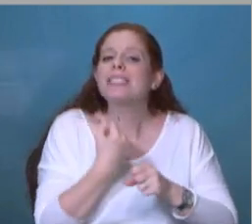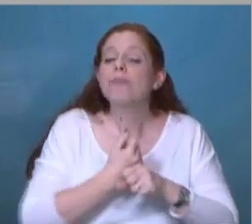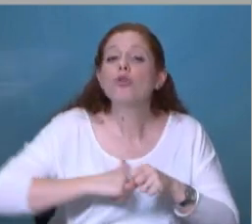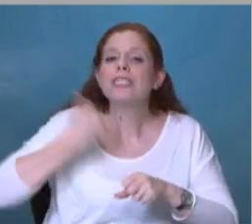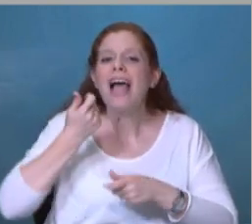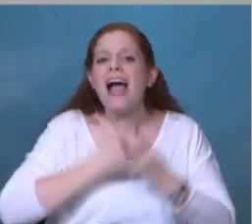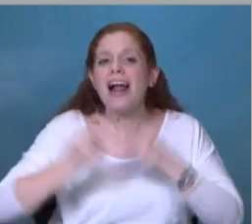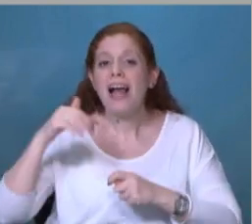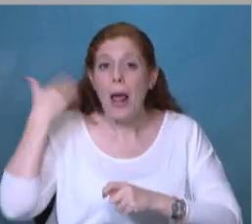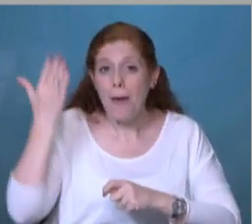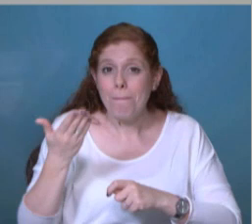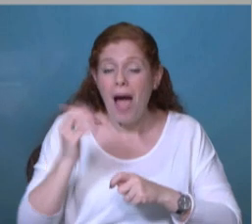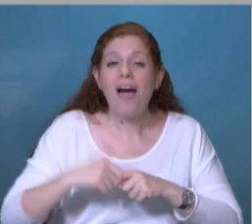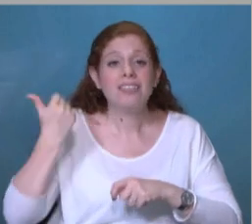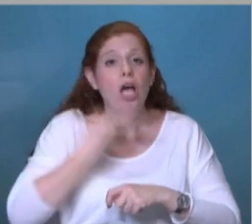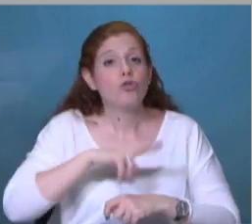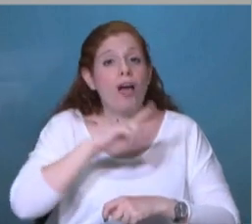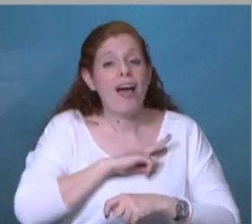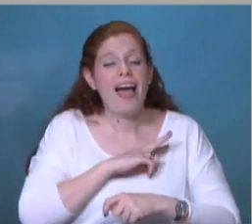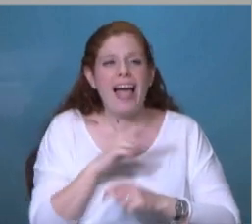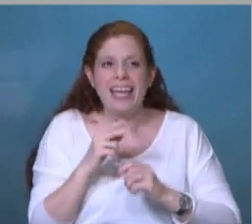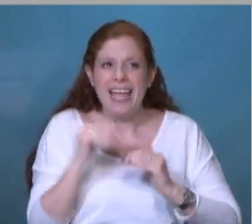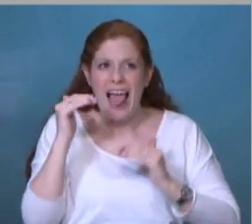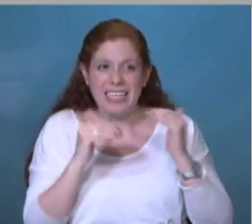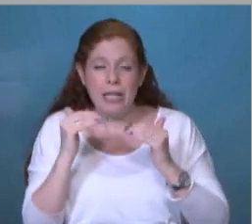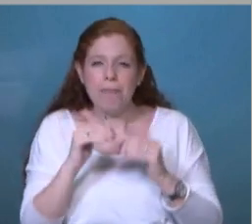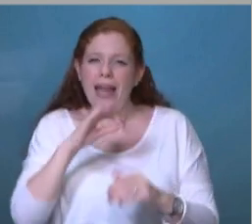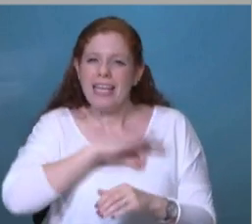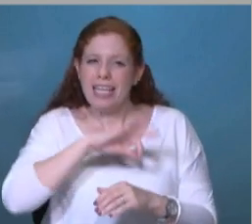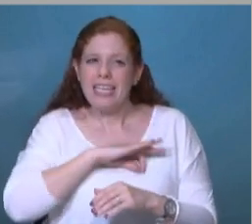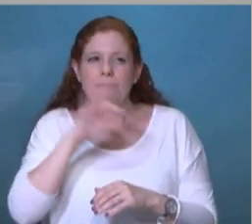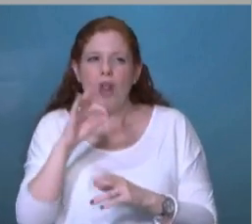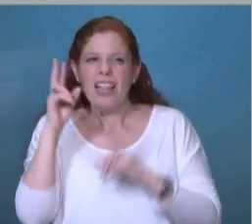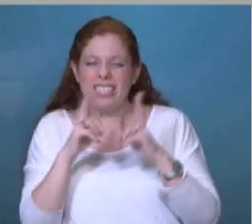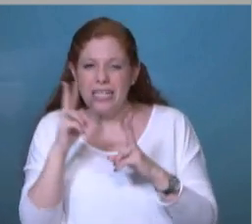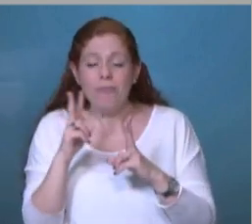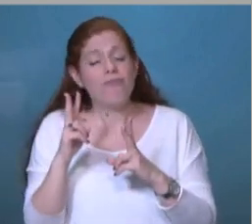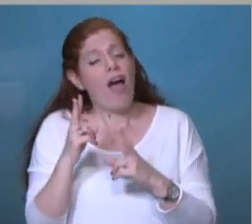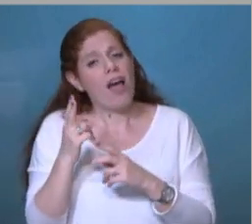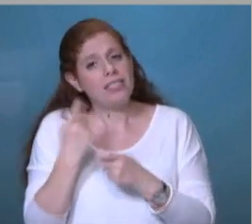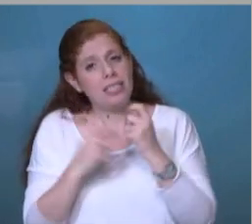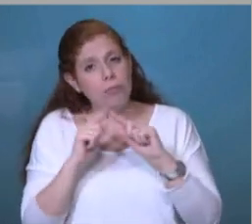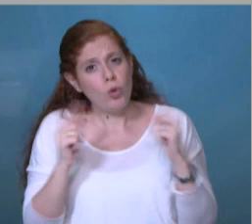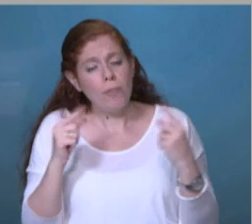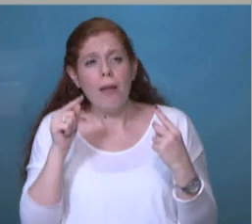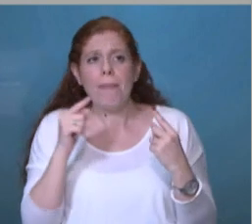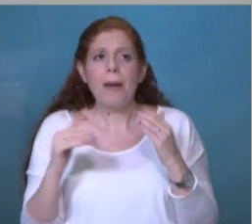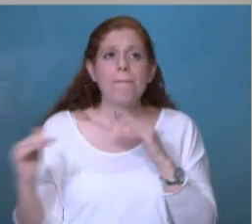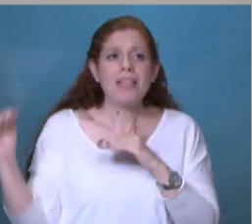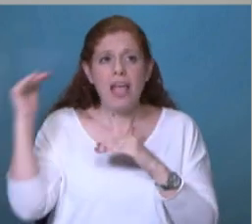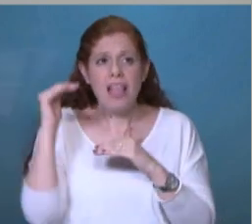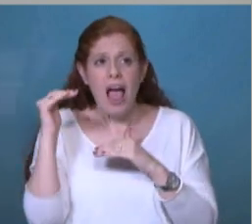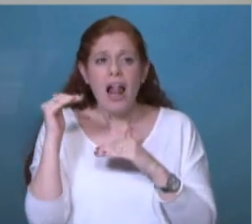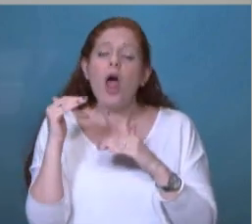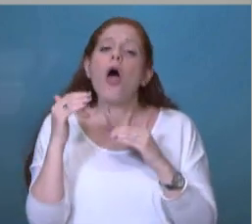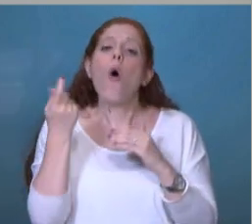הבא, השר שאחראי לאזן בין האינטרסים של היצרנים, התעשיינים והעסקים השונים, לבין מטרת העל, הורדת יוקר